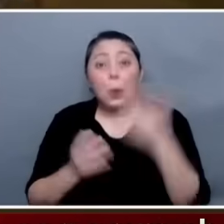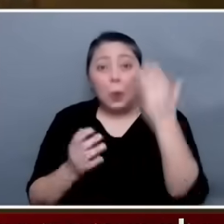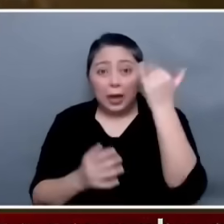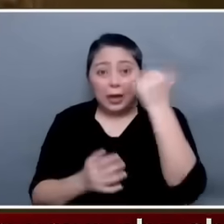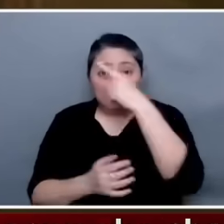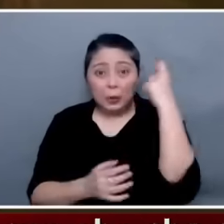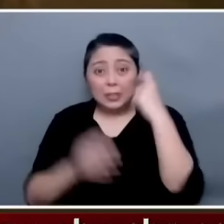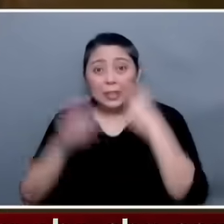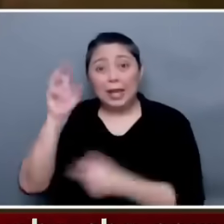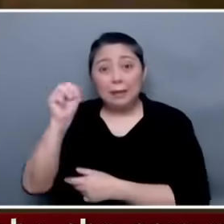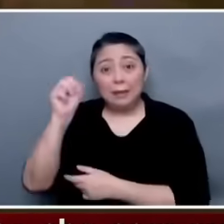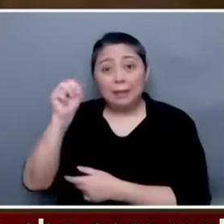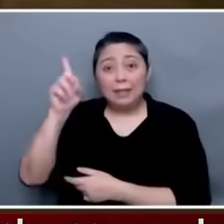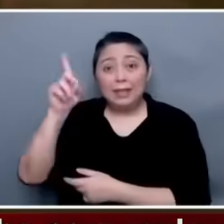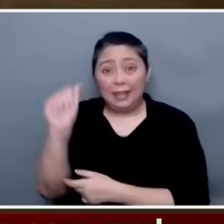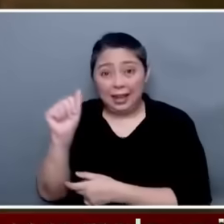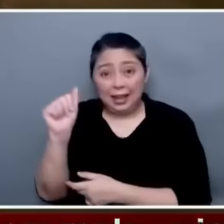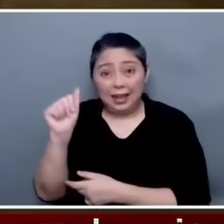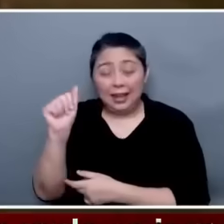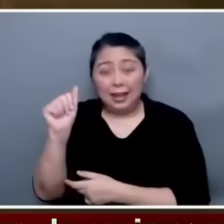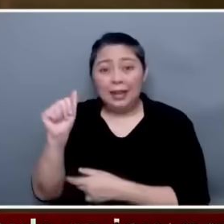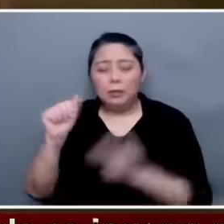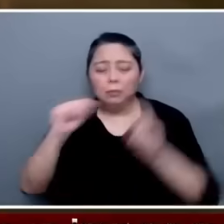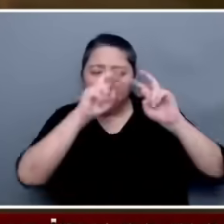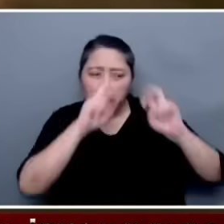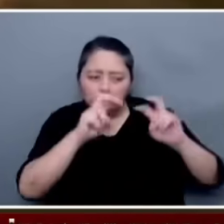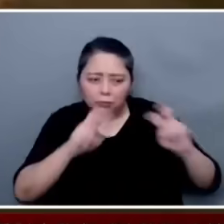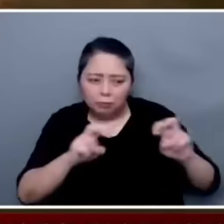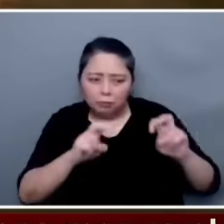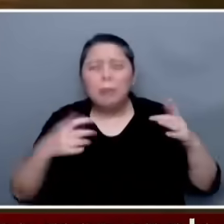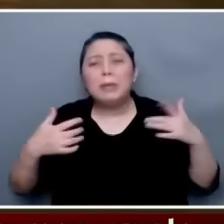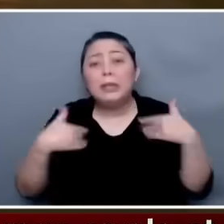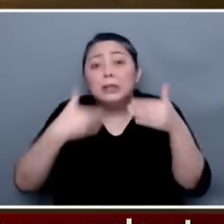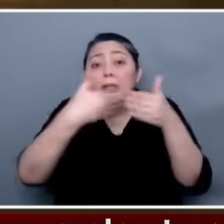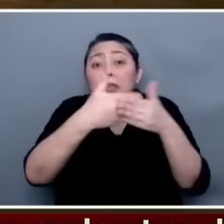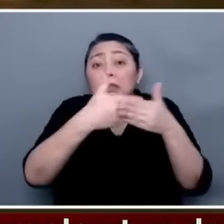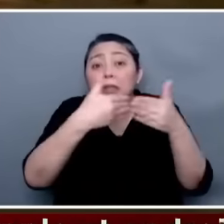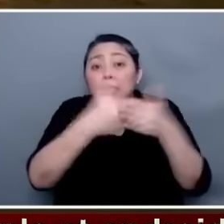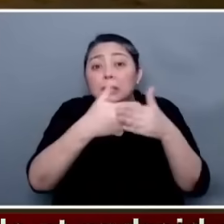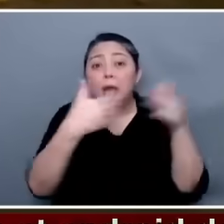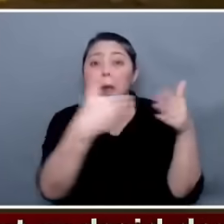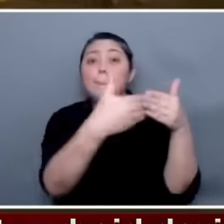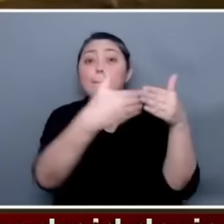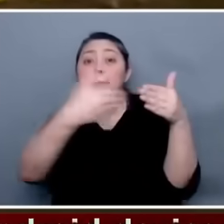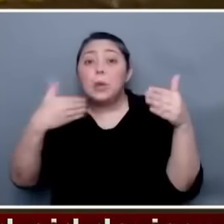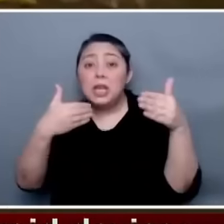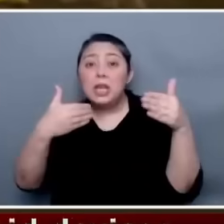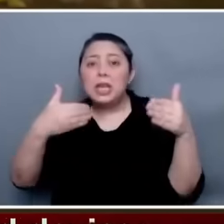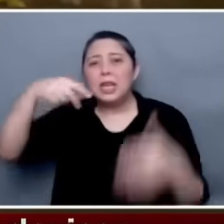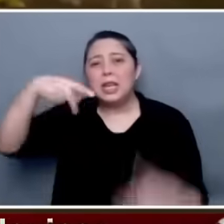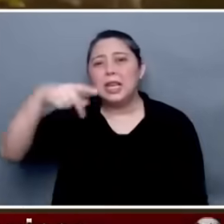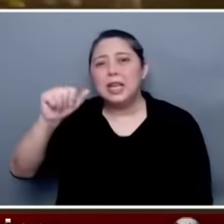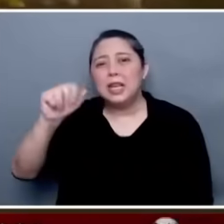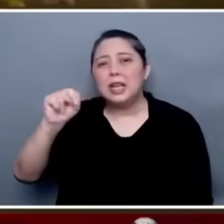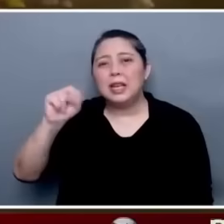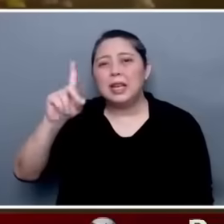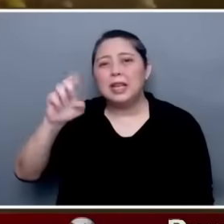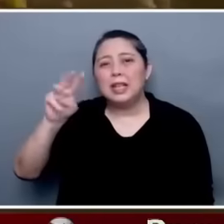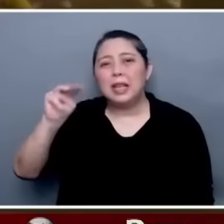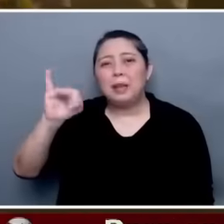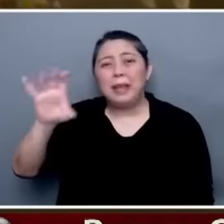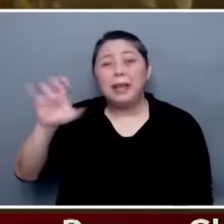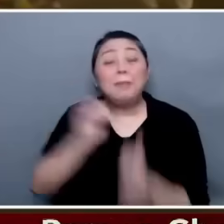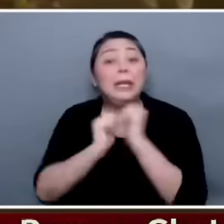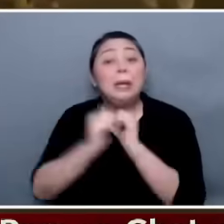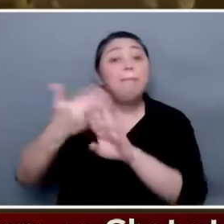MMDA, medyo malapit na sa pre-pandemic levels yung volume ng mga sakyan. Base sa datos sa MMDA, no, let's go by the